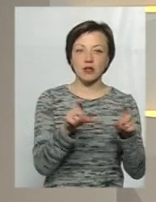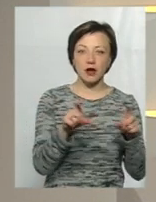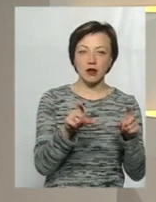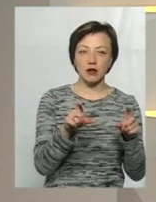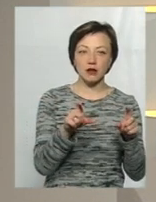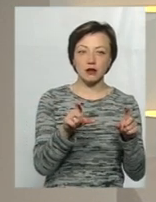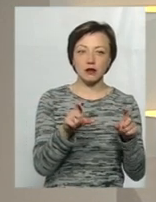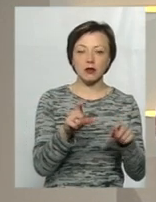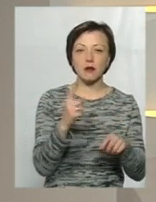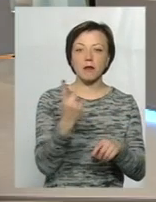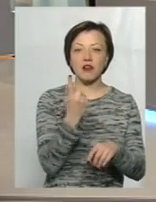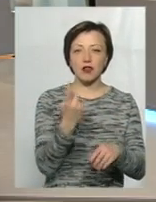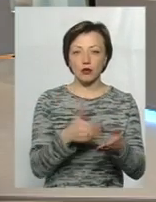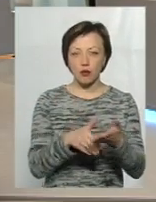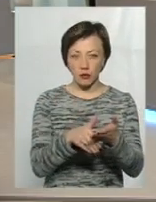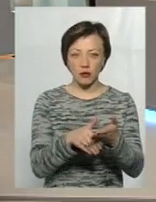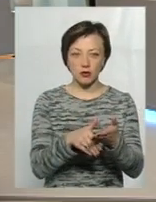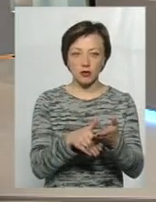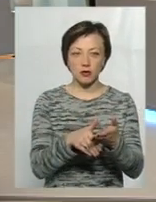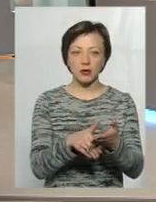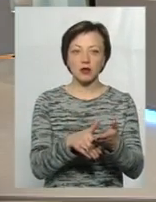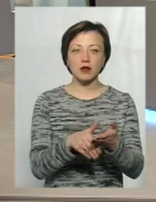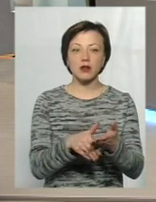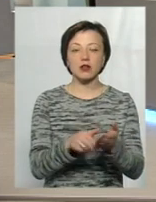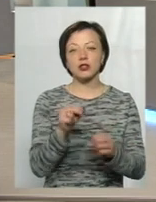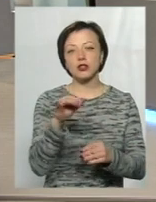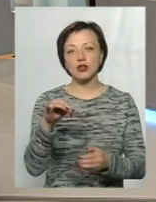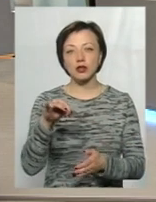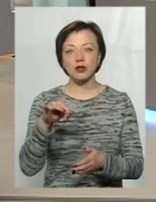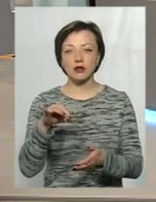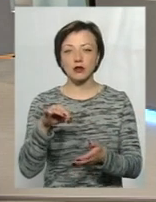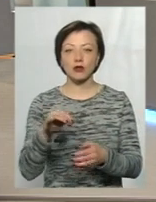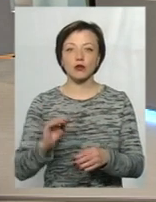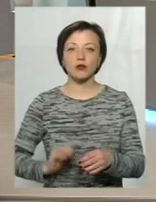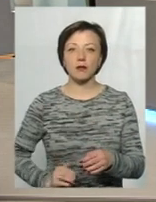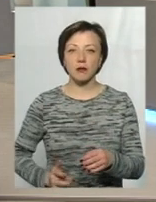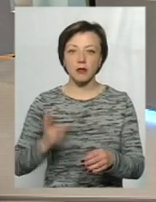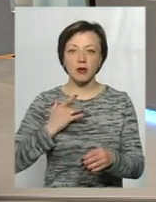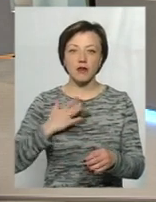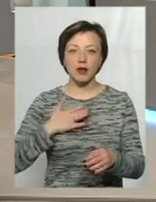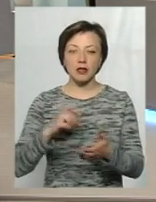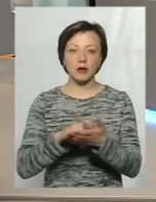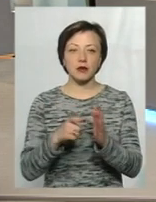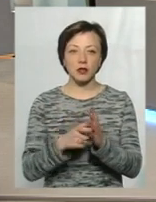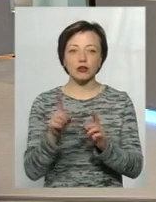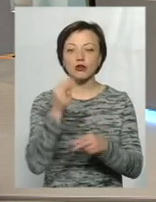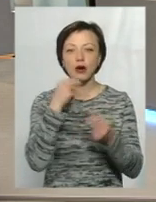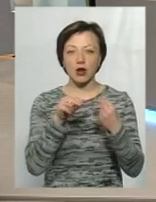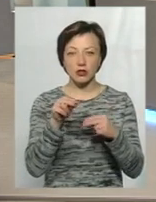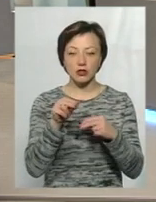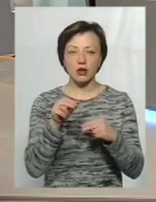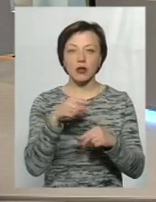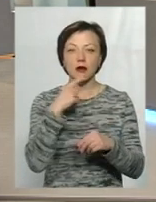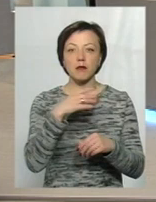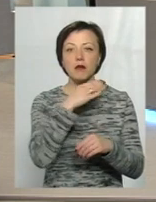першої санітарно-медичної допомоги, так, по-моєму, зараз називається, чи у частний кабінет? Що краще? Кажуть, що